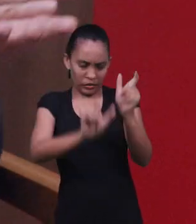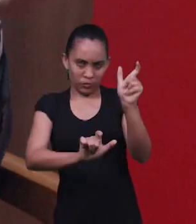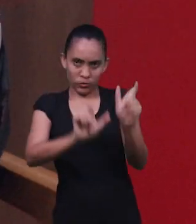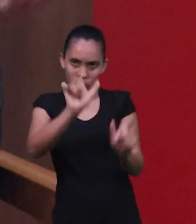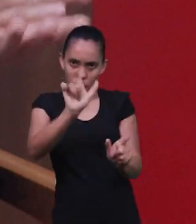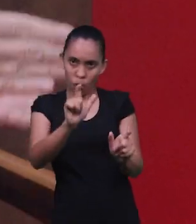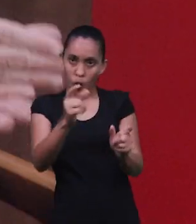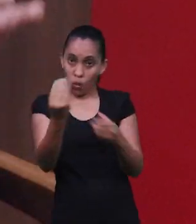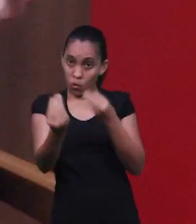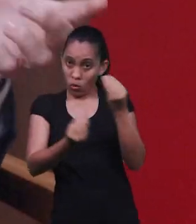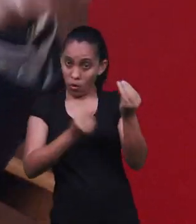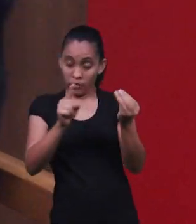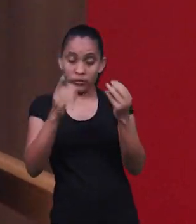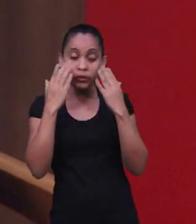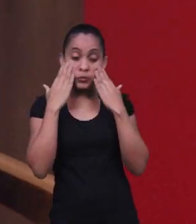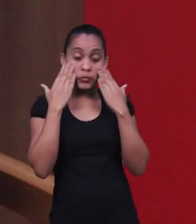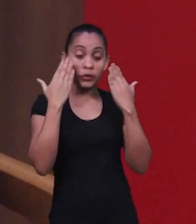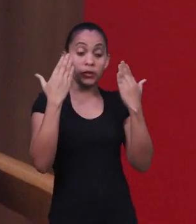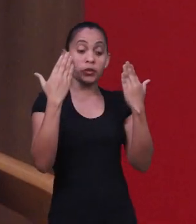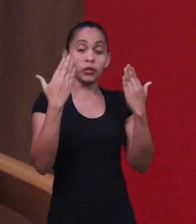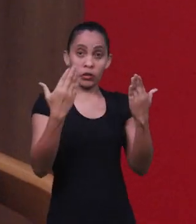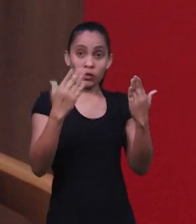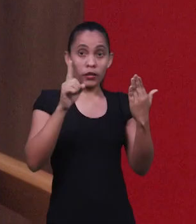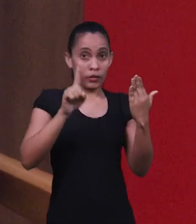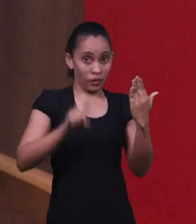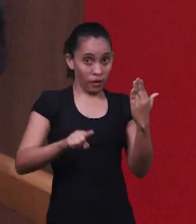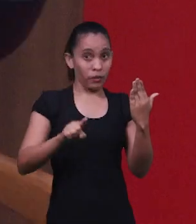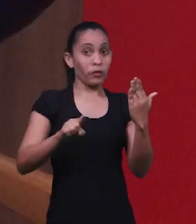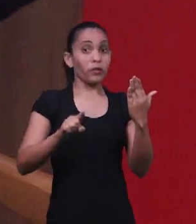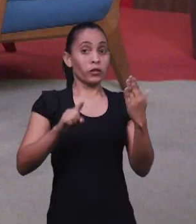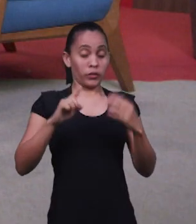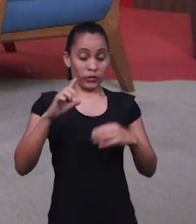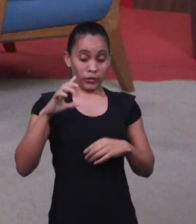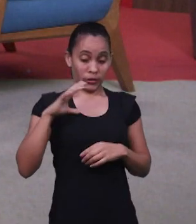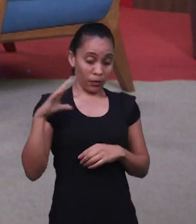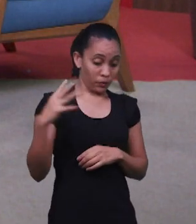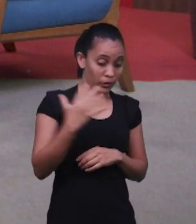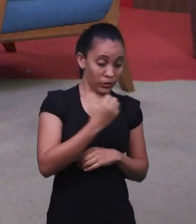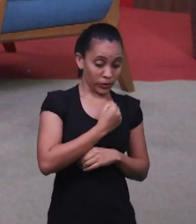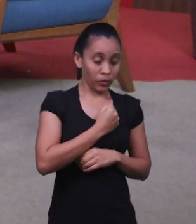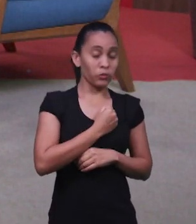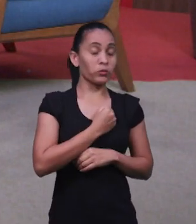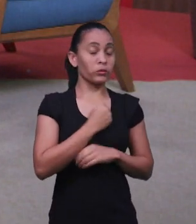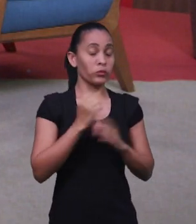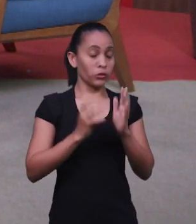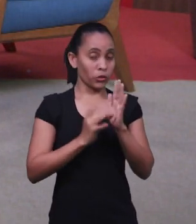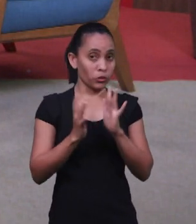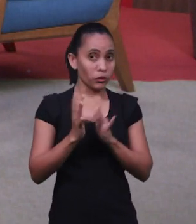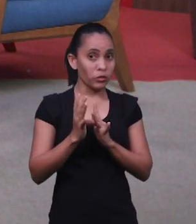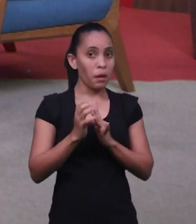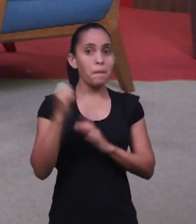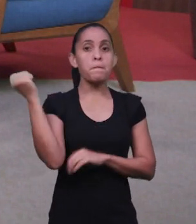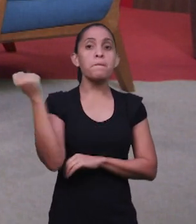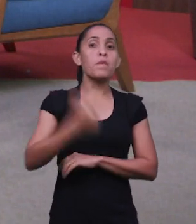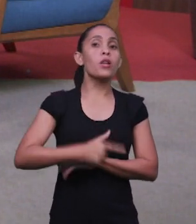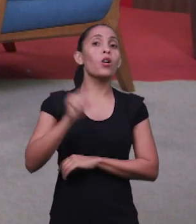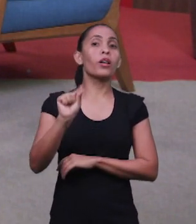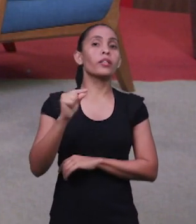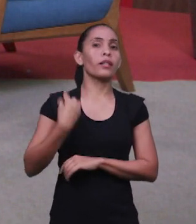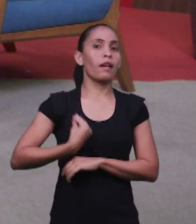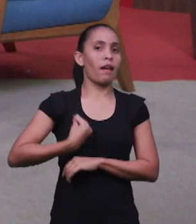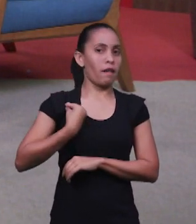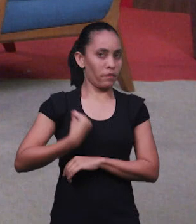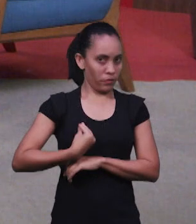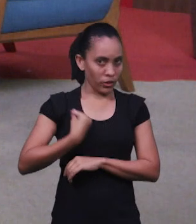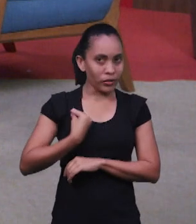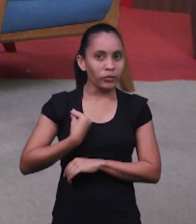personnes, comme quelqu'un qui est un sauvé en Jésus, c'est plus important que sa propre vie, que